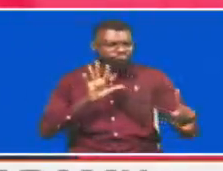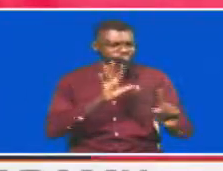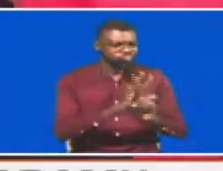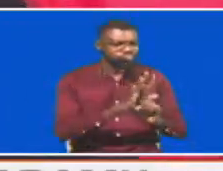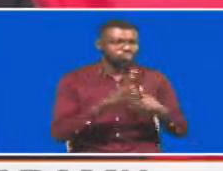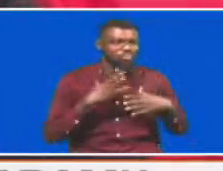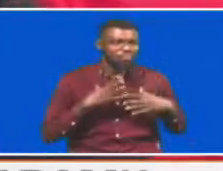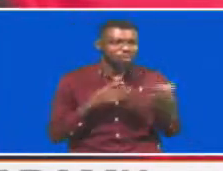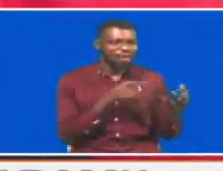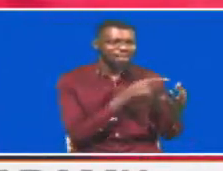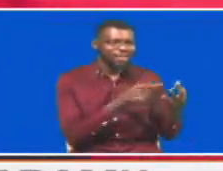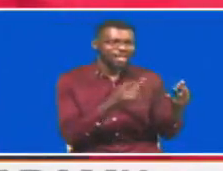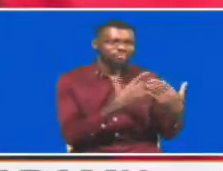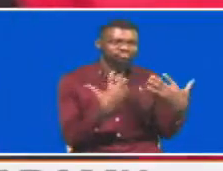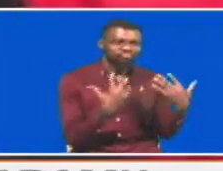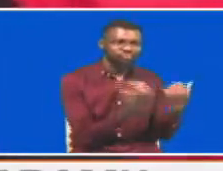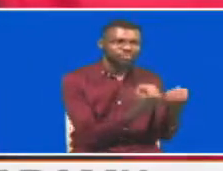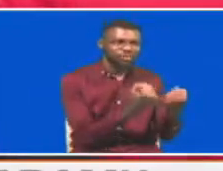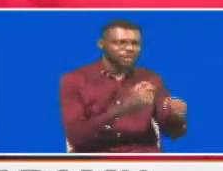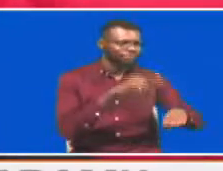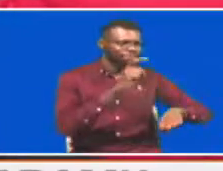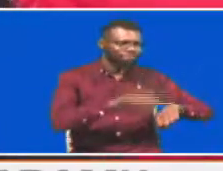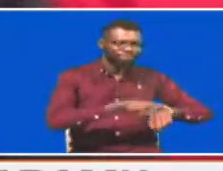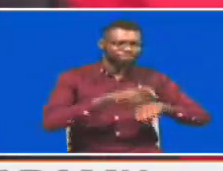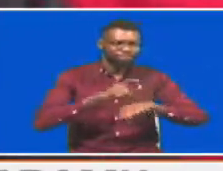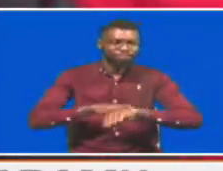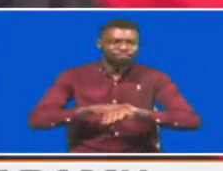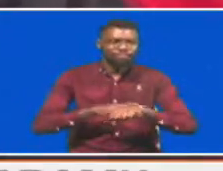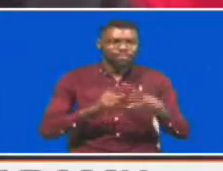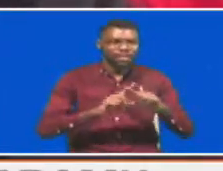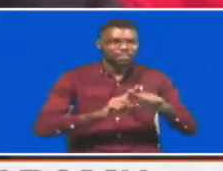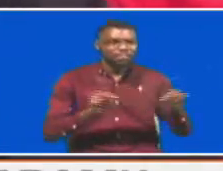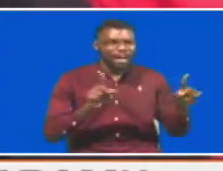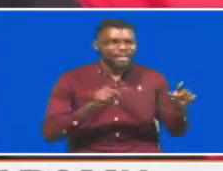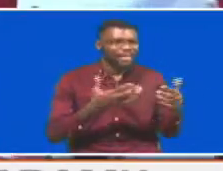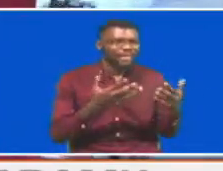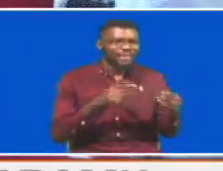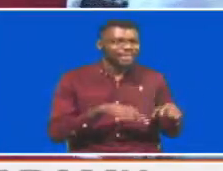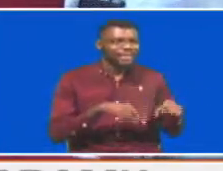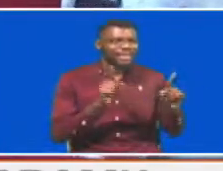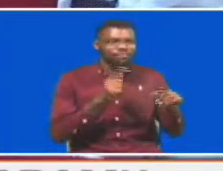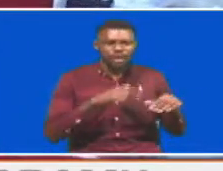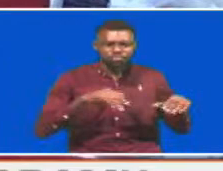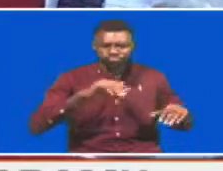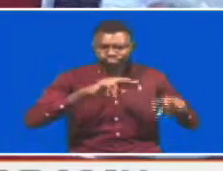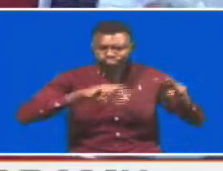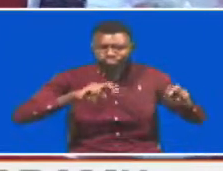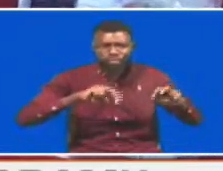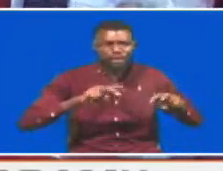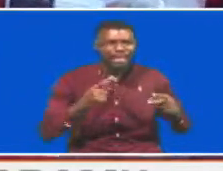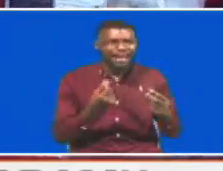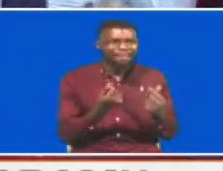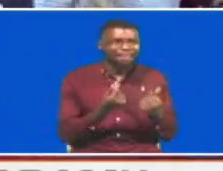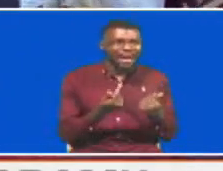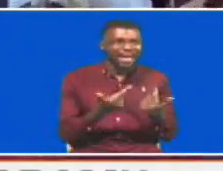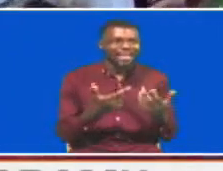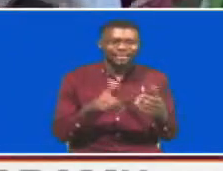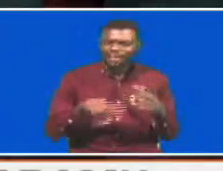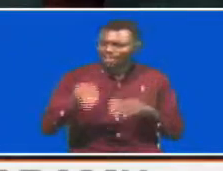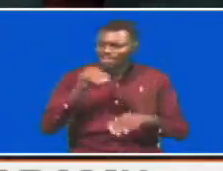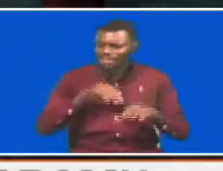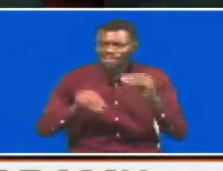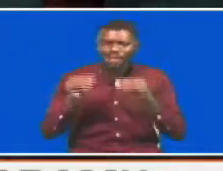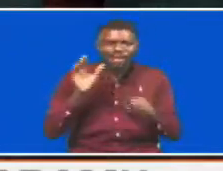hawa. Ukiwatazama ni vigumu kugundua iwapo wanachochote, ila baada ya msako pesa taslimu